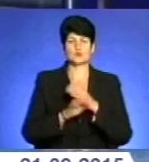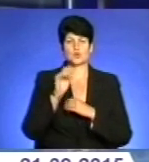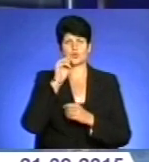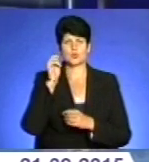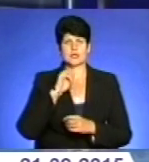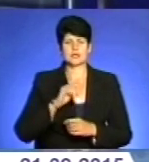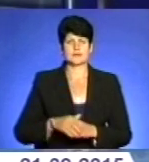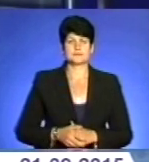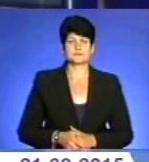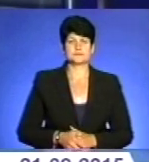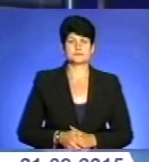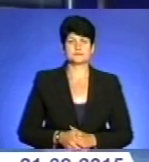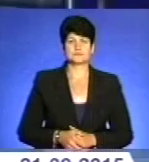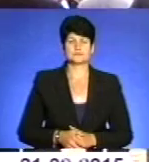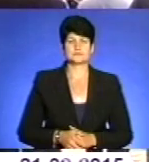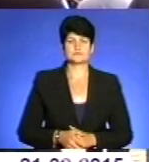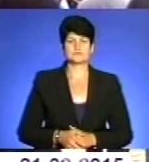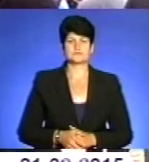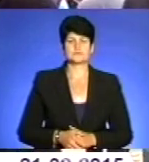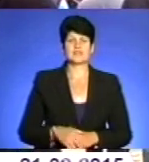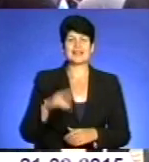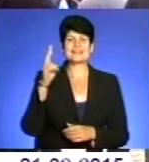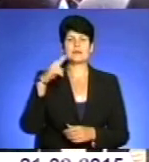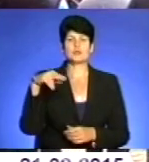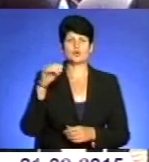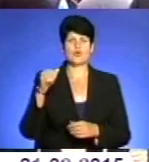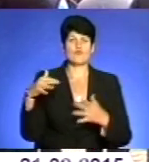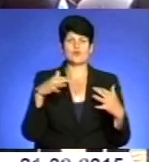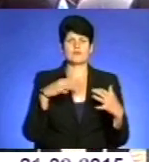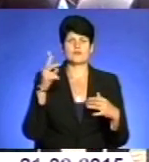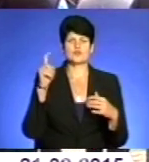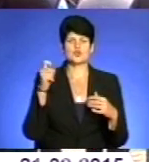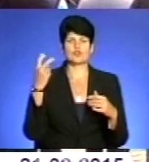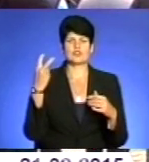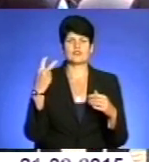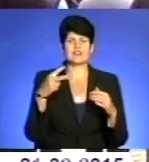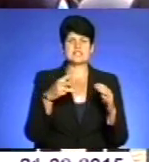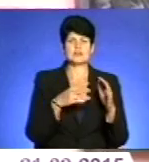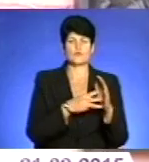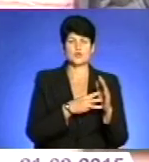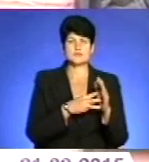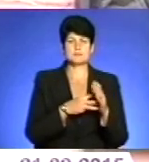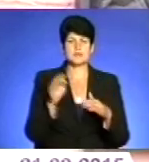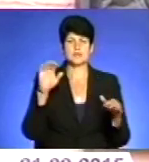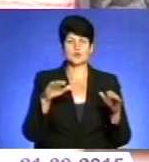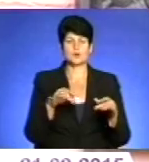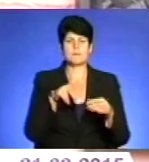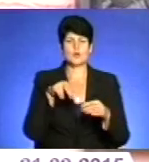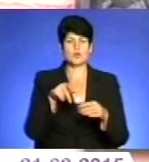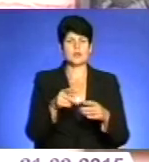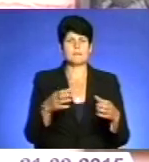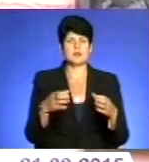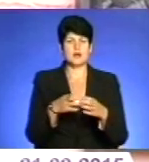Подробиці у сюжеті Алли Бобрик. Дмитро воював у 128-й гірсько-піхотній бригаді, захищаючи